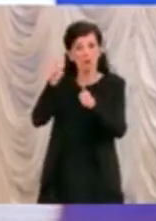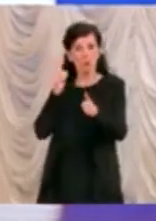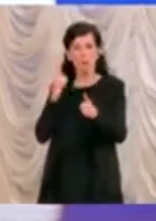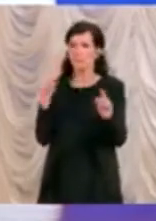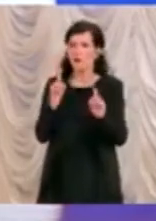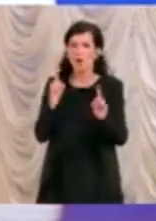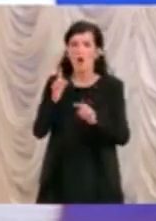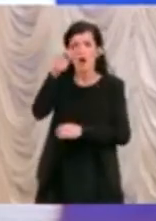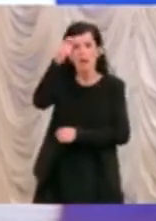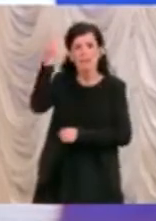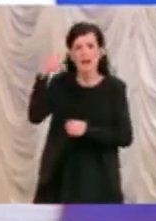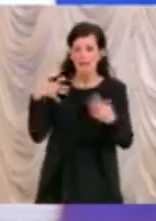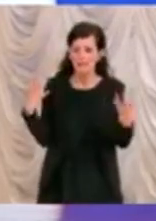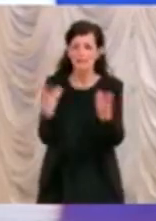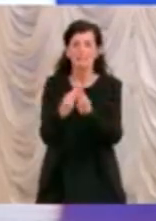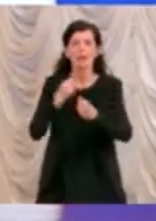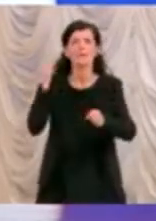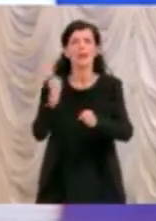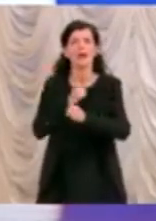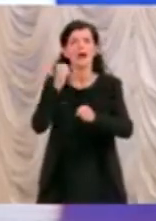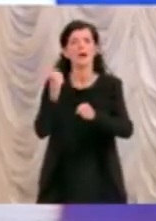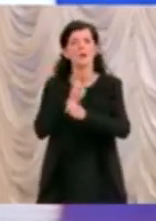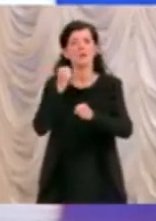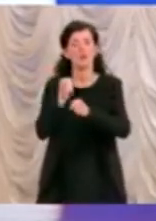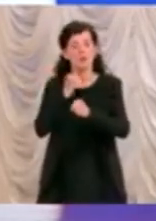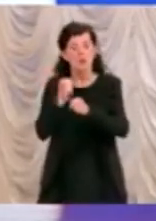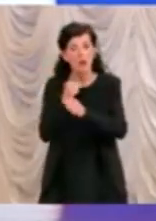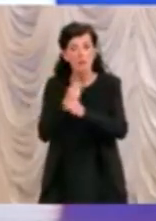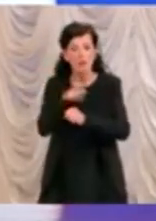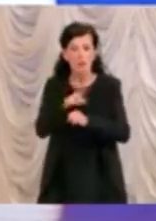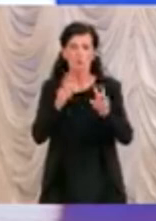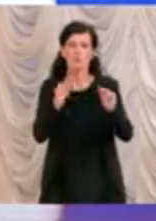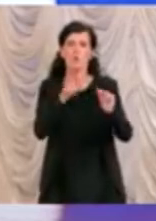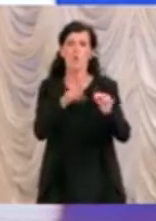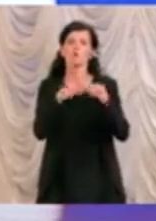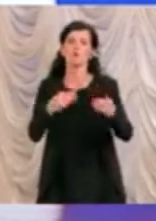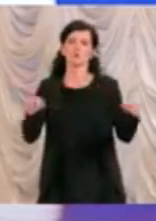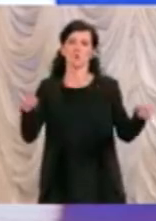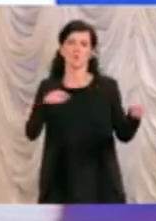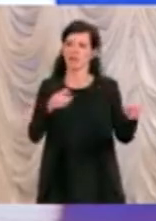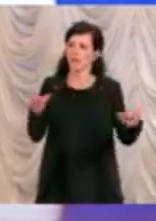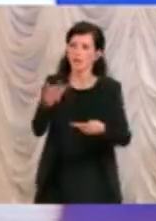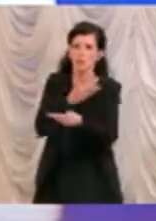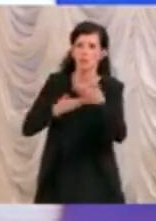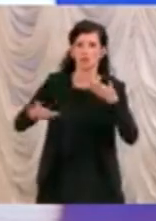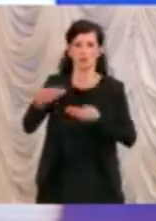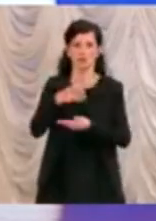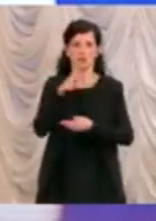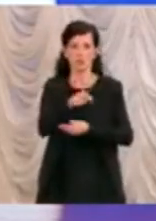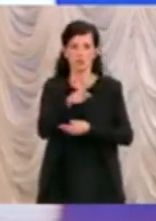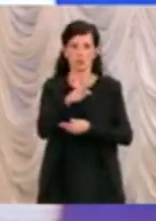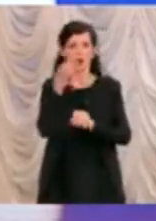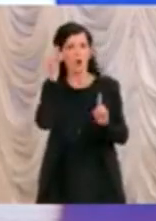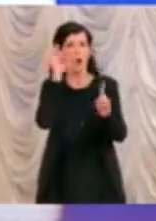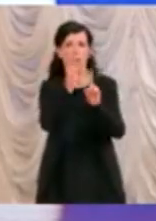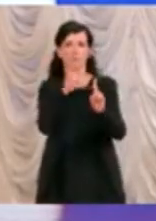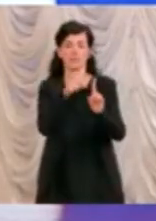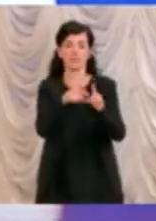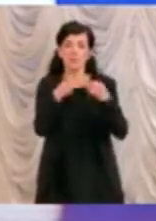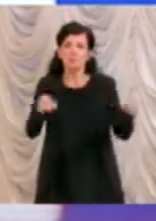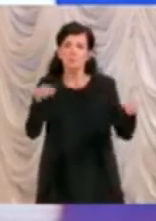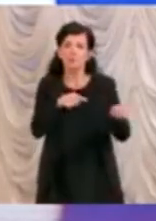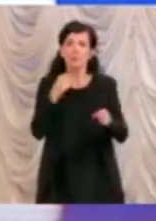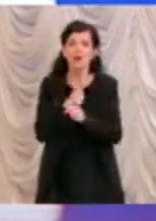adesso già per introdurre questo nuovo strumento quello che noi vogliamo e che questo strumento non solo si lavori adesso